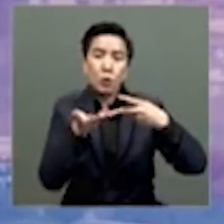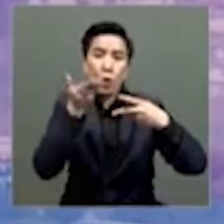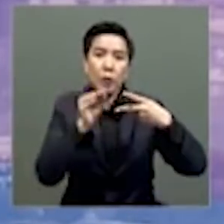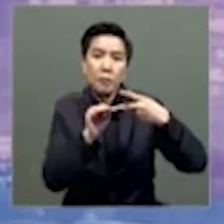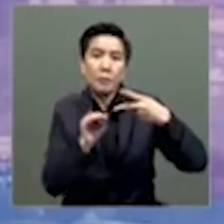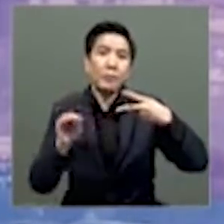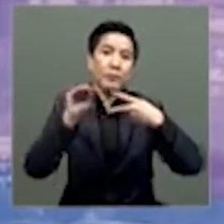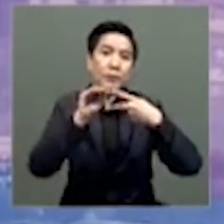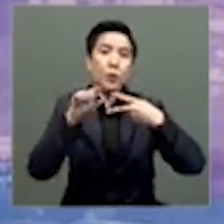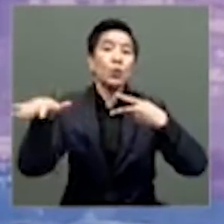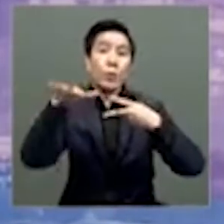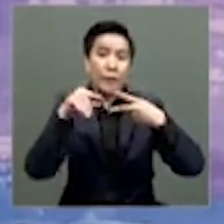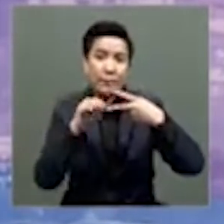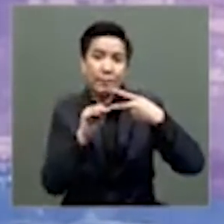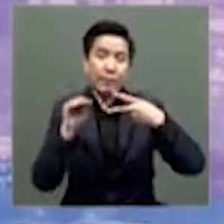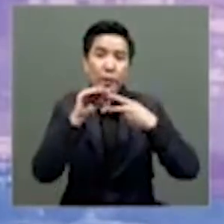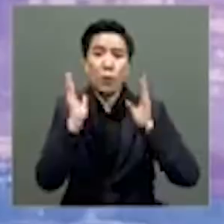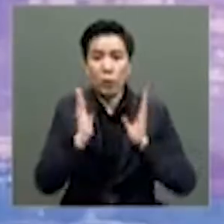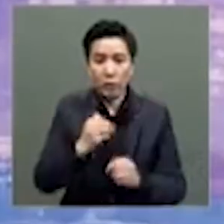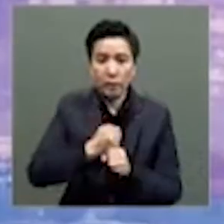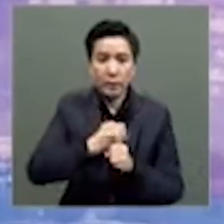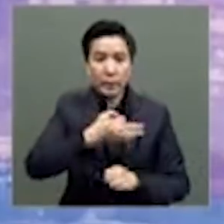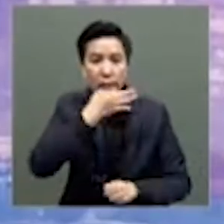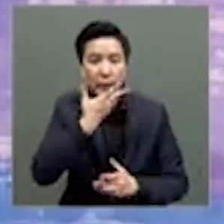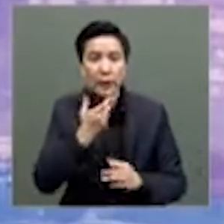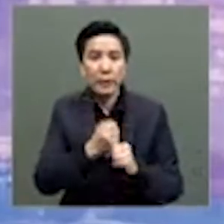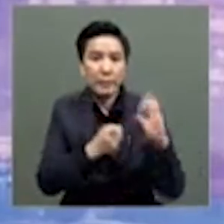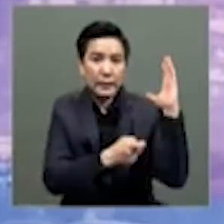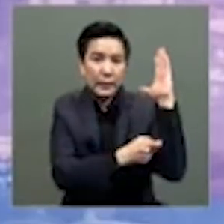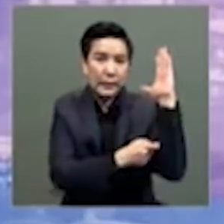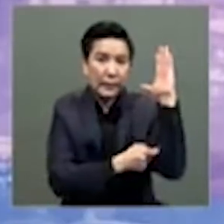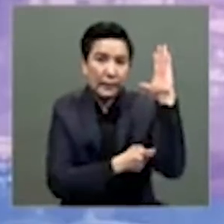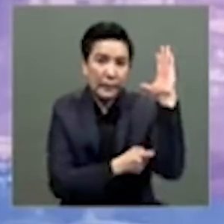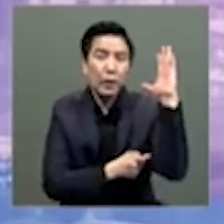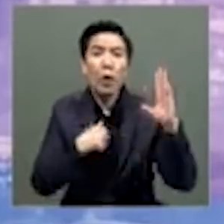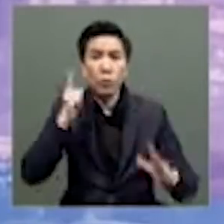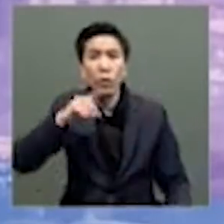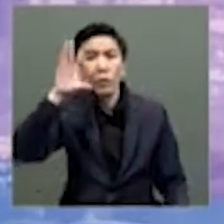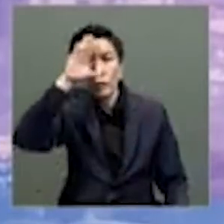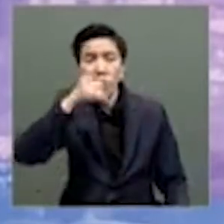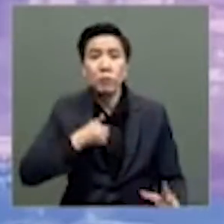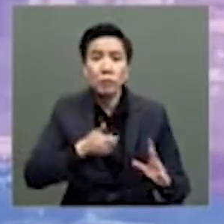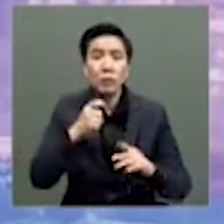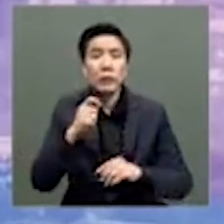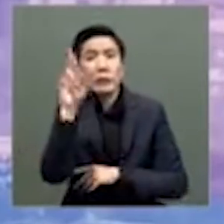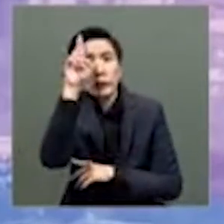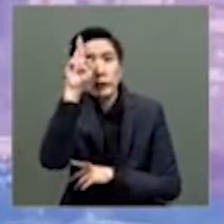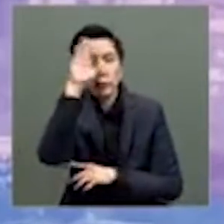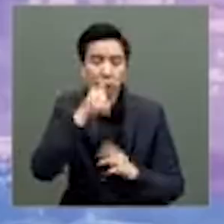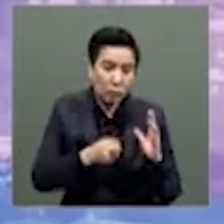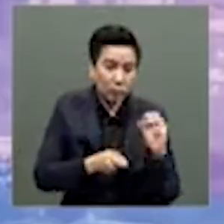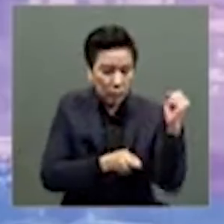เป็นการทั่วไปเช่นคนที่ประกอบอาชีพกรีดยางซึ่งเขาก็ต้องออกกันไปตอนเที่ยงคืนนั่นแ